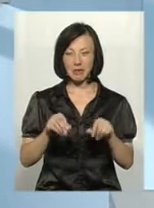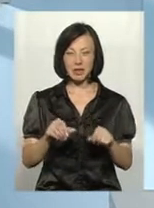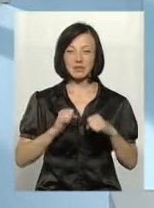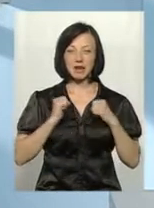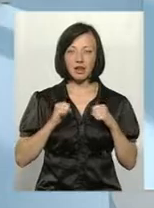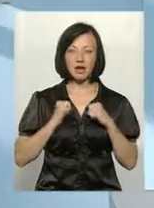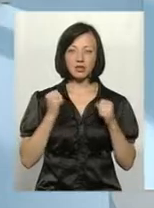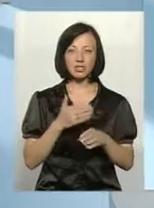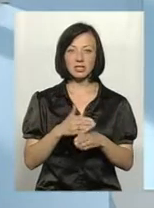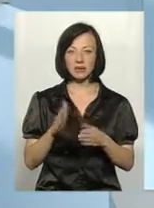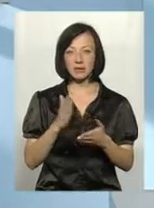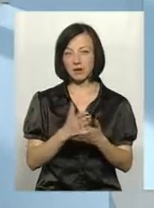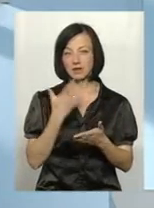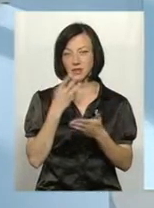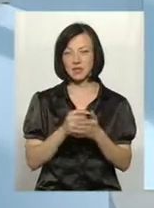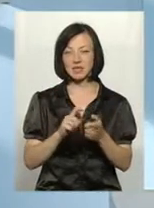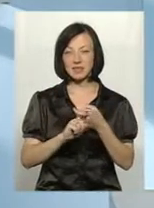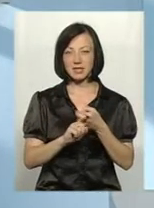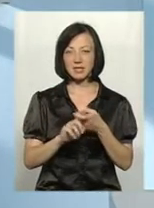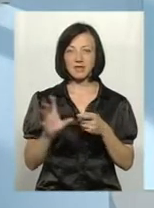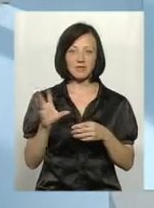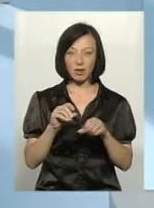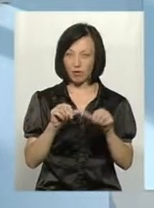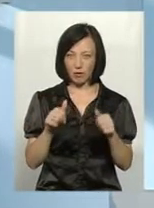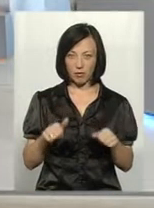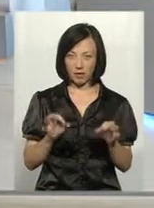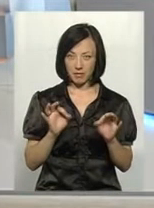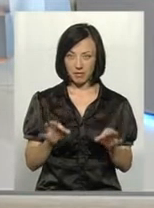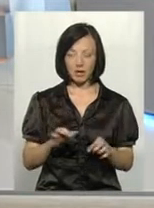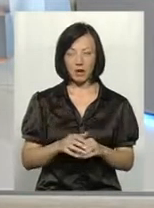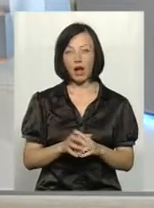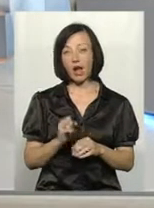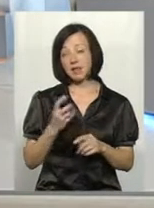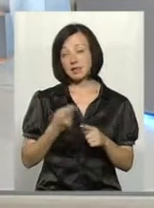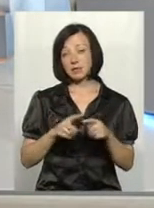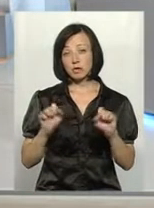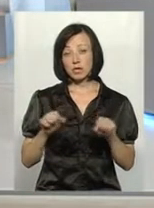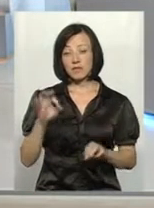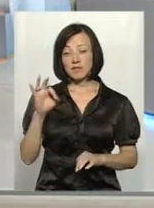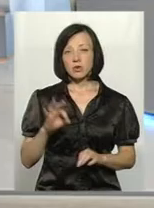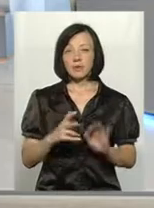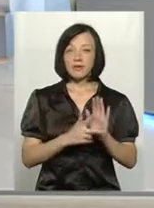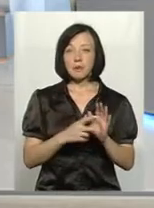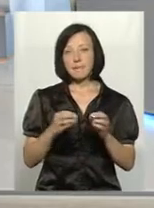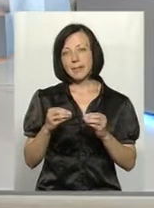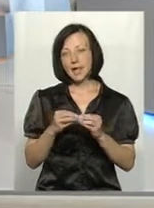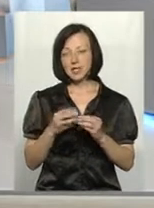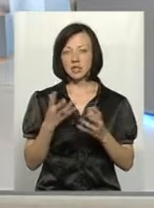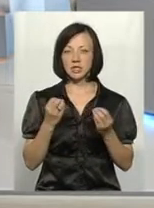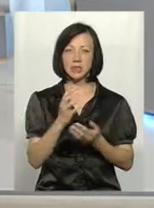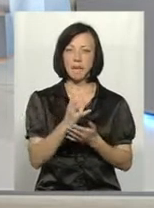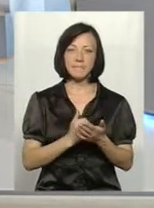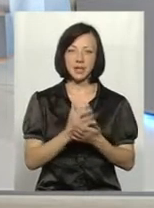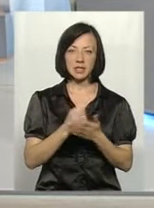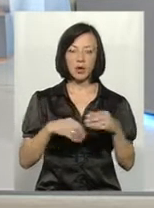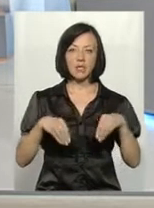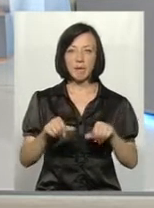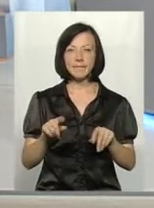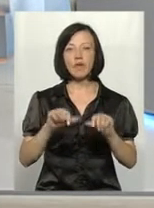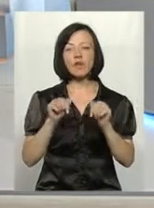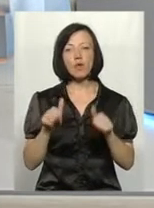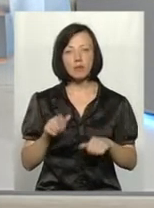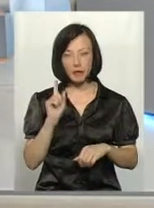землю, частину, маючи свої зв'язки, вони не все оформляли, правильно? От, не всі землі. Але це, можливо, ще відсотки 8-10 землі, що